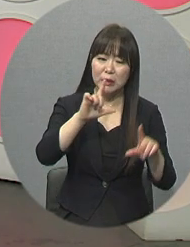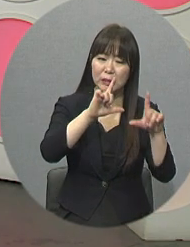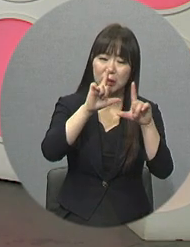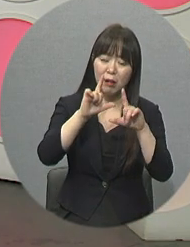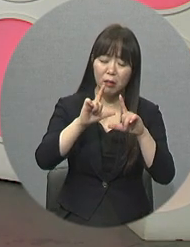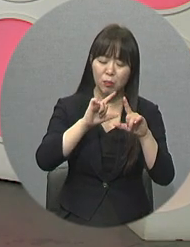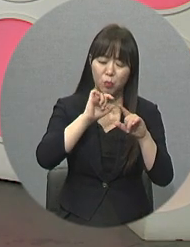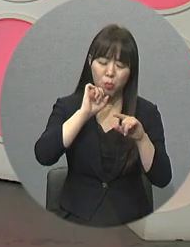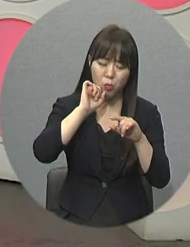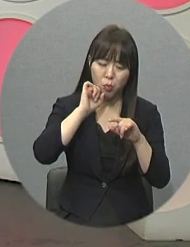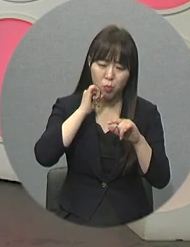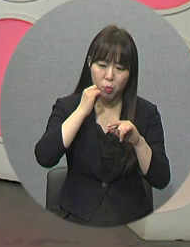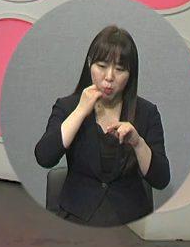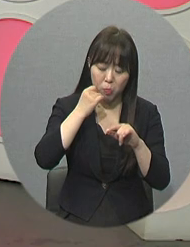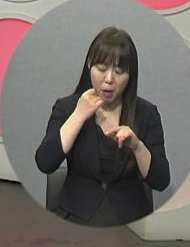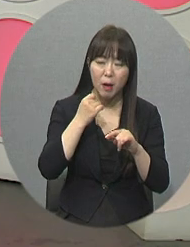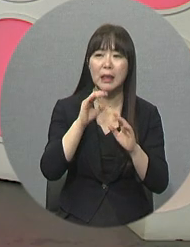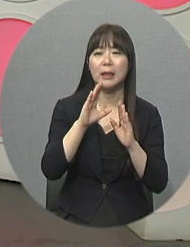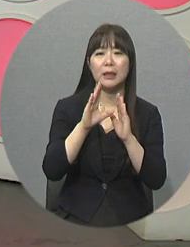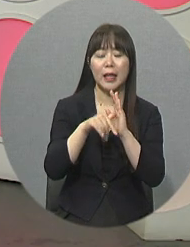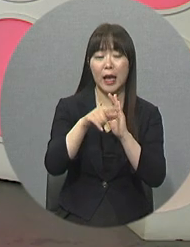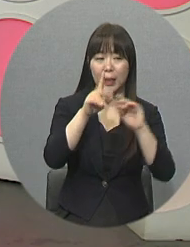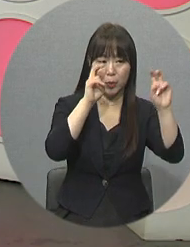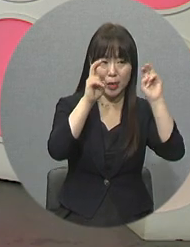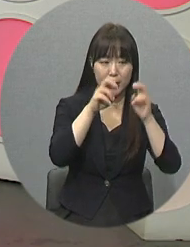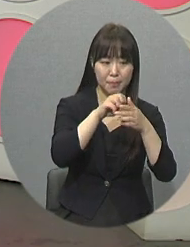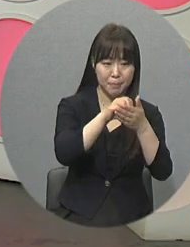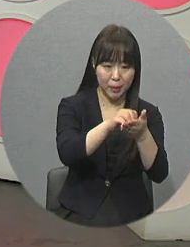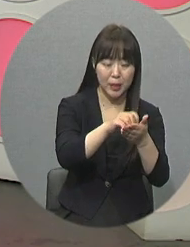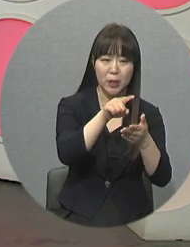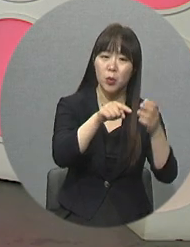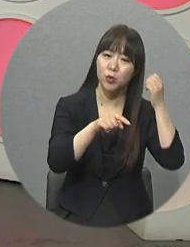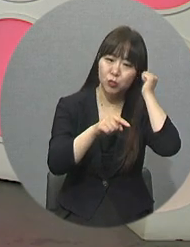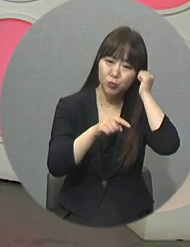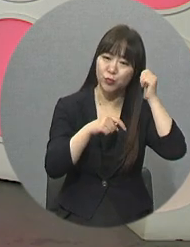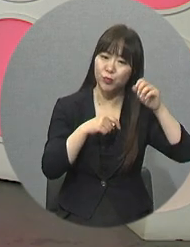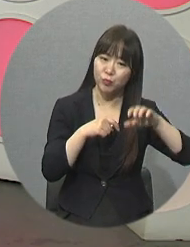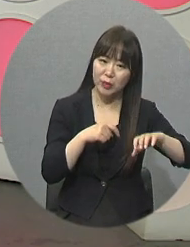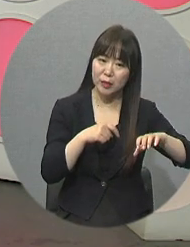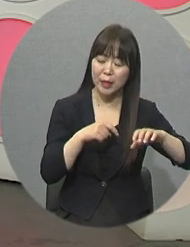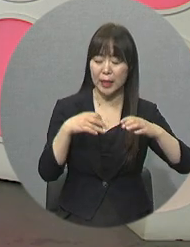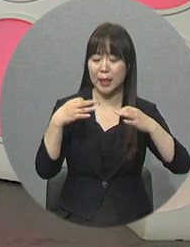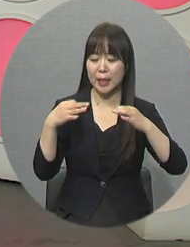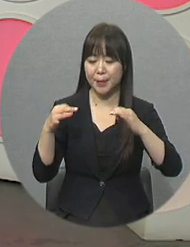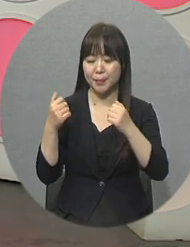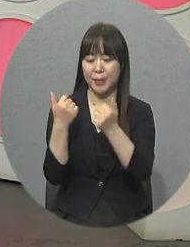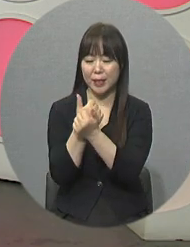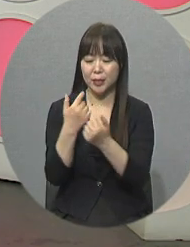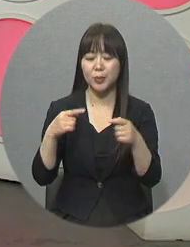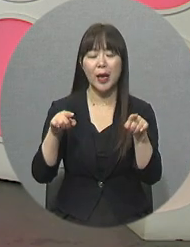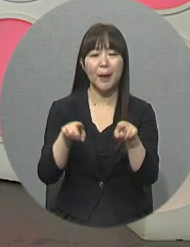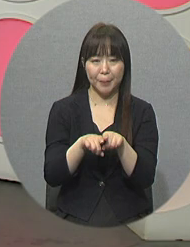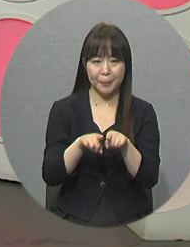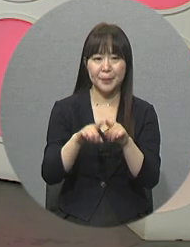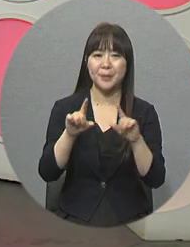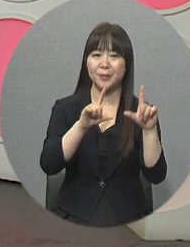실감할 무렵 한 회사에 들어갔습니다. 그곳 숙소에서 김씨 아저씨와 같이